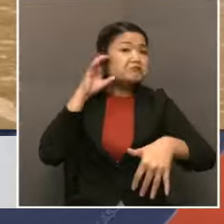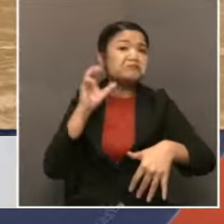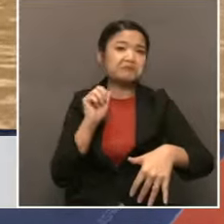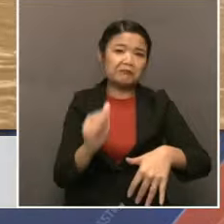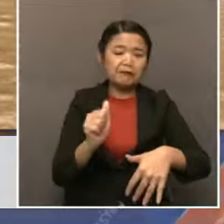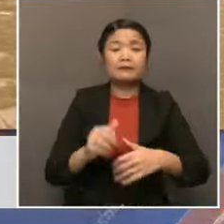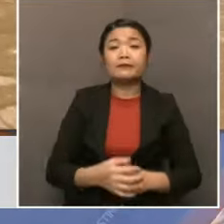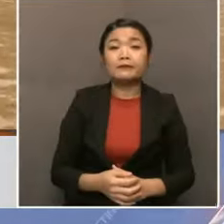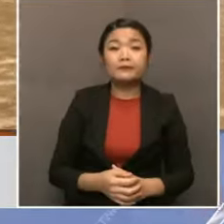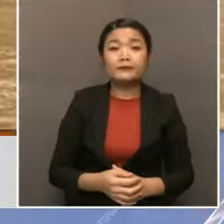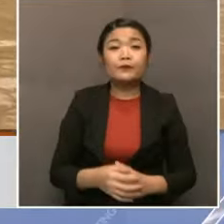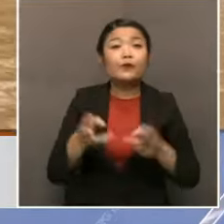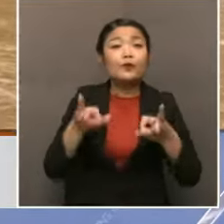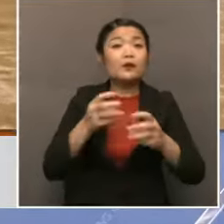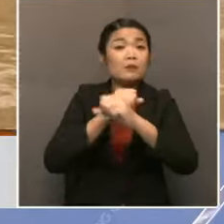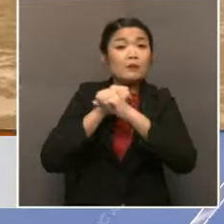การรัมือ